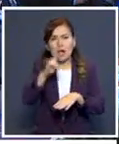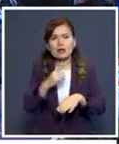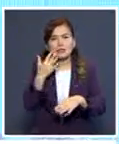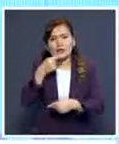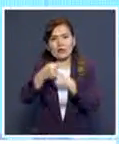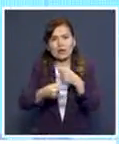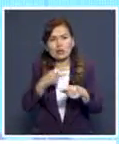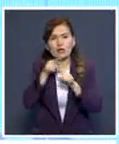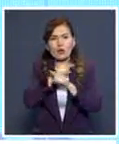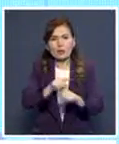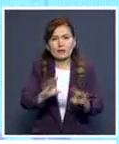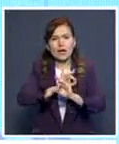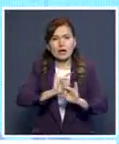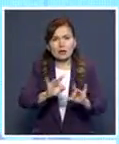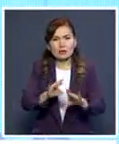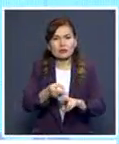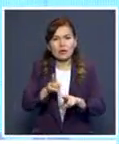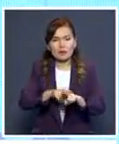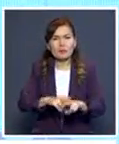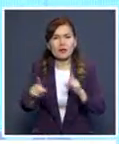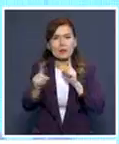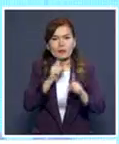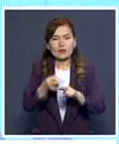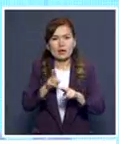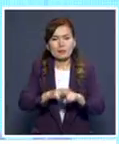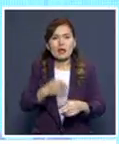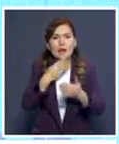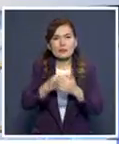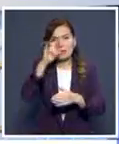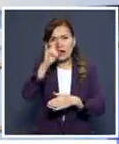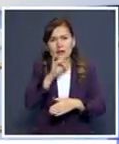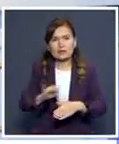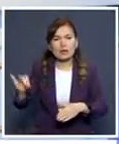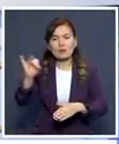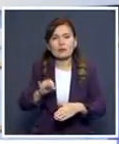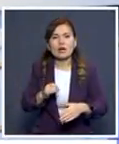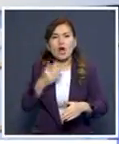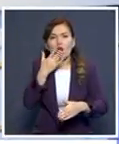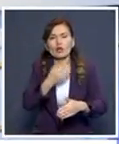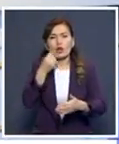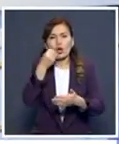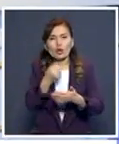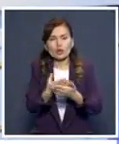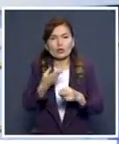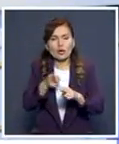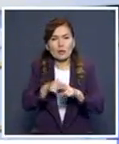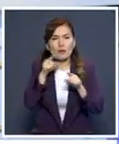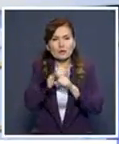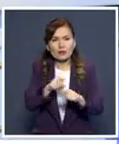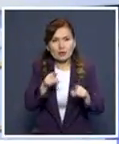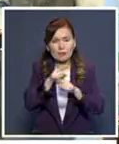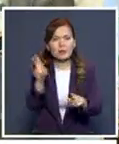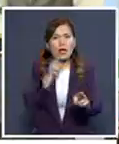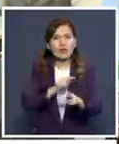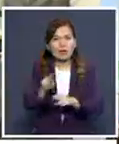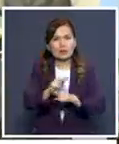дәстүрі туралы кеңінен мағлұмат берілді. Сондай-ақ, басқосуда төл тарихымыз бен ұлттық құндылықтарымызды дәріптеу тұрғысында дәрістер